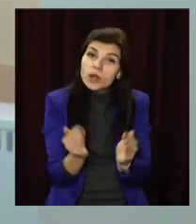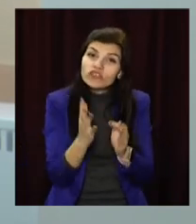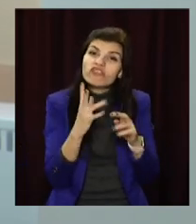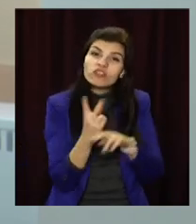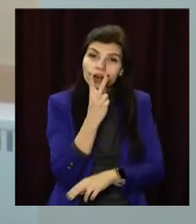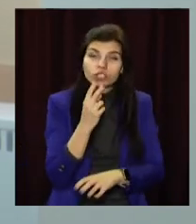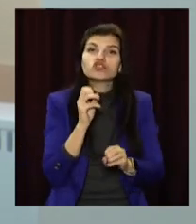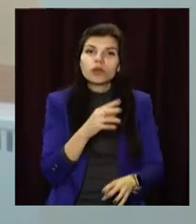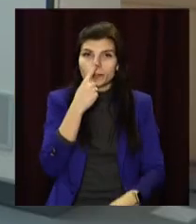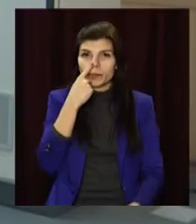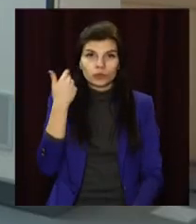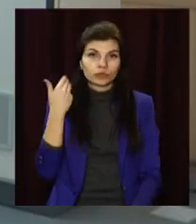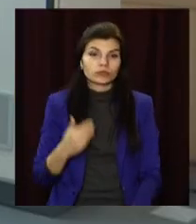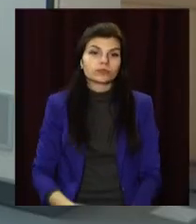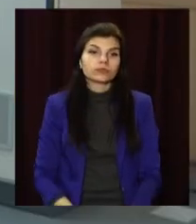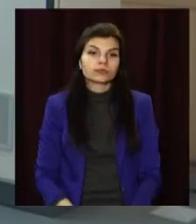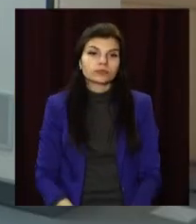у апарата попередника.